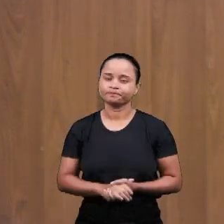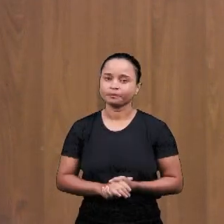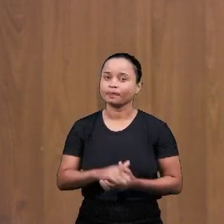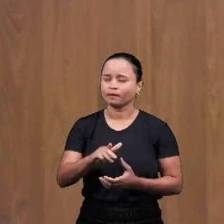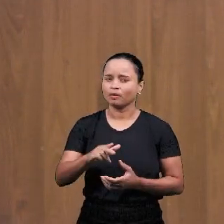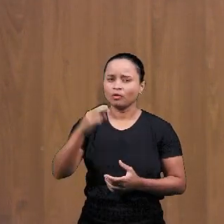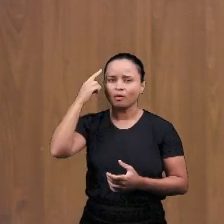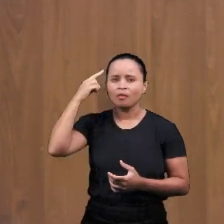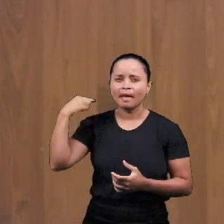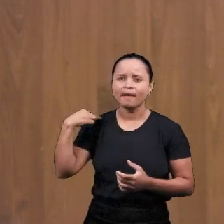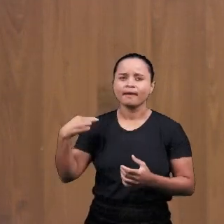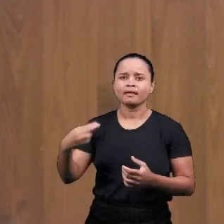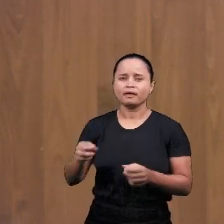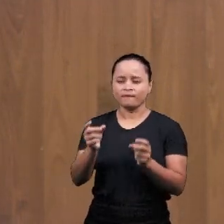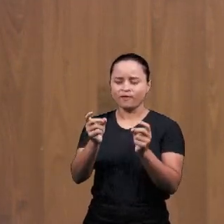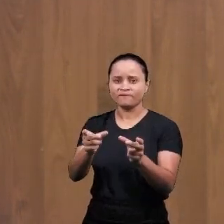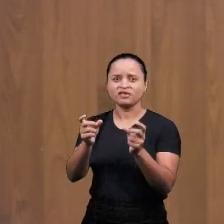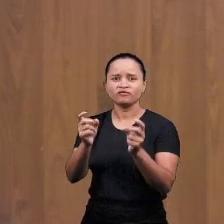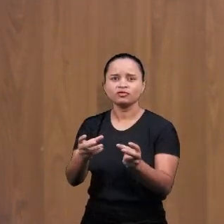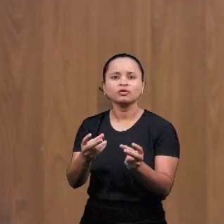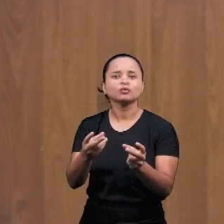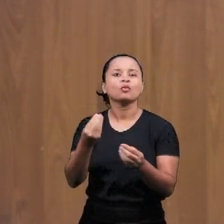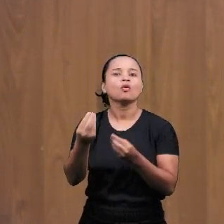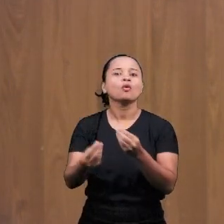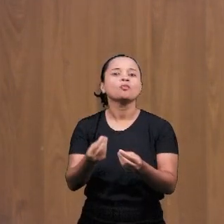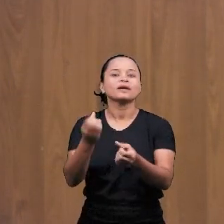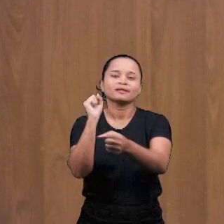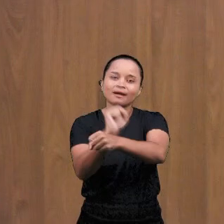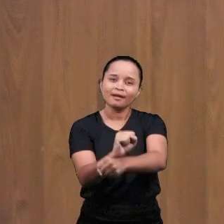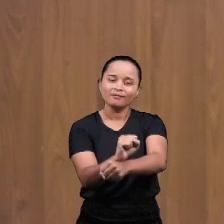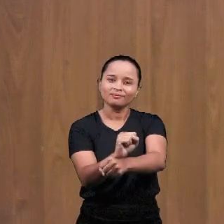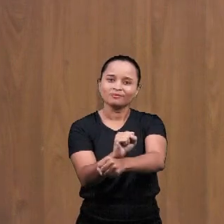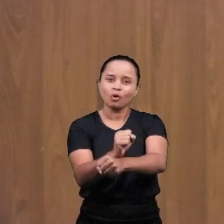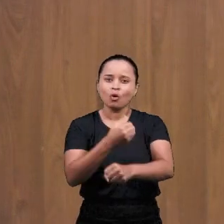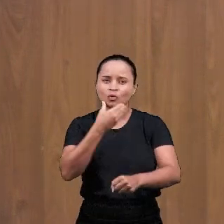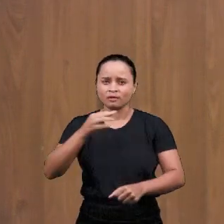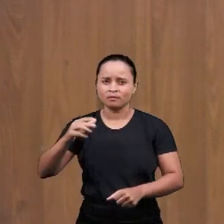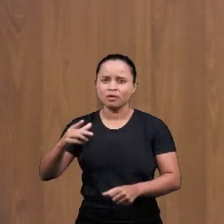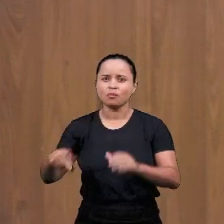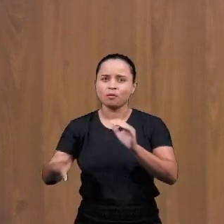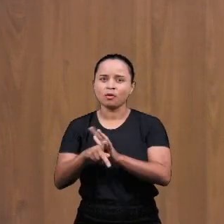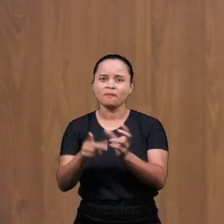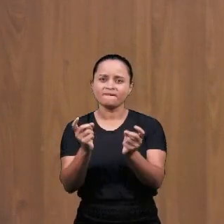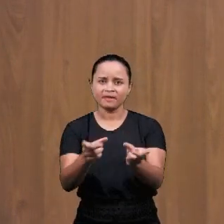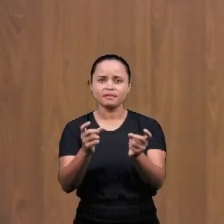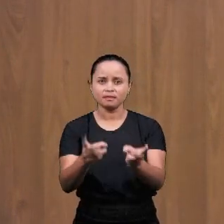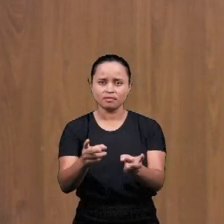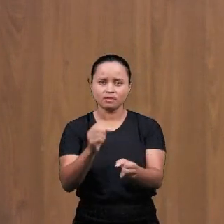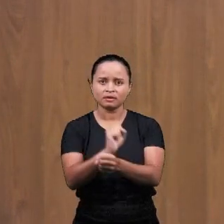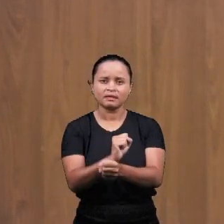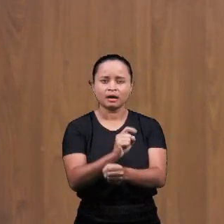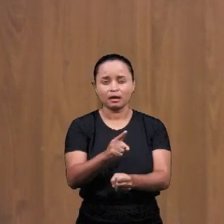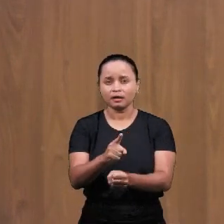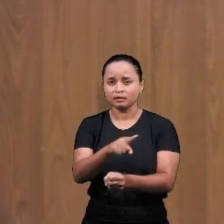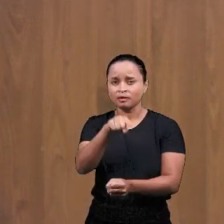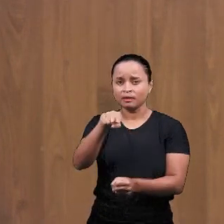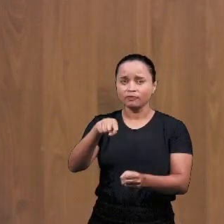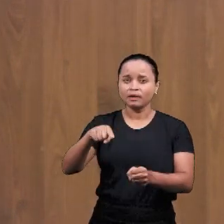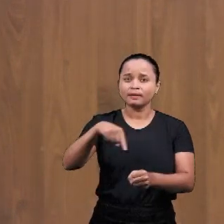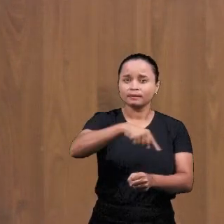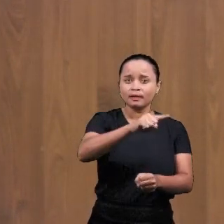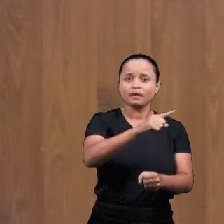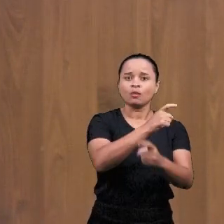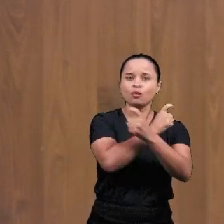a été amené en Égypte. Là, Joseph a été acheté par Potiphar, le capitaine